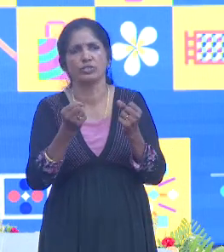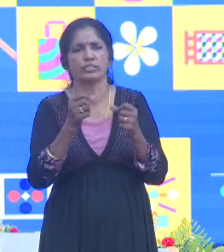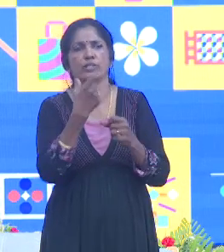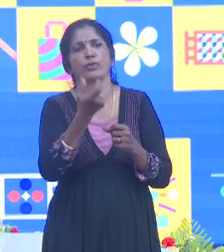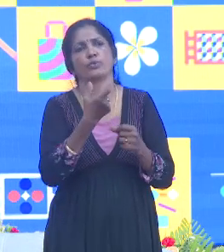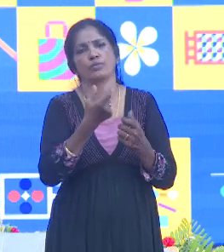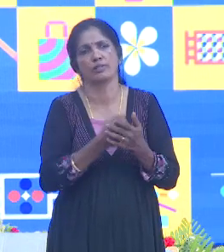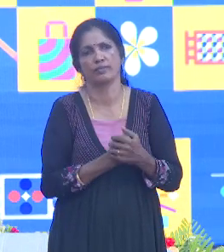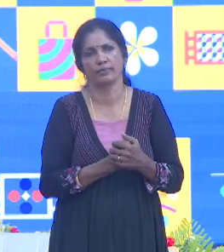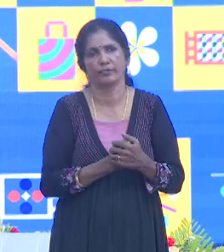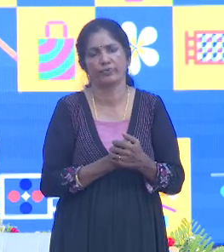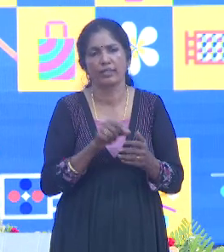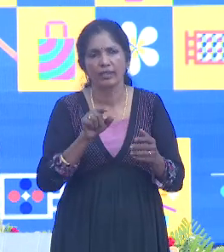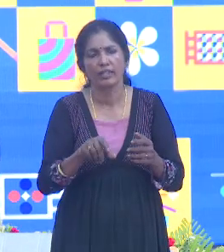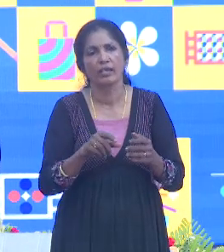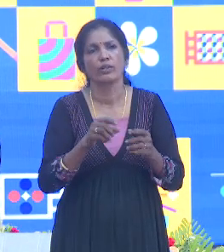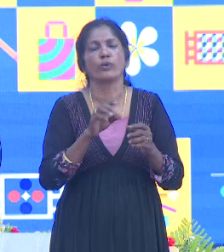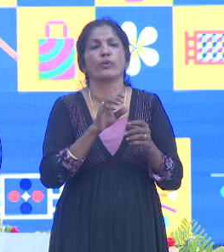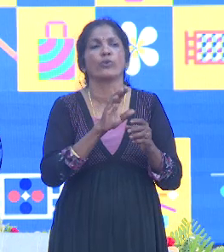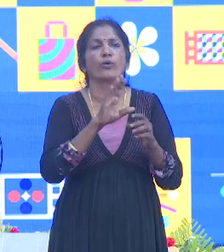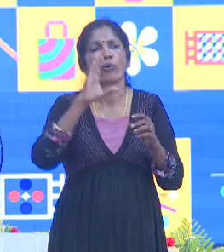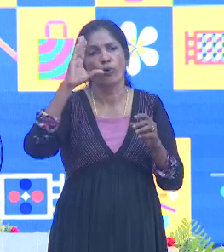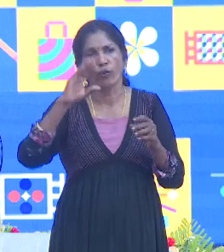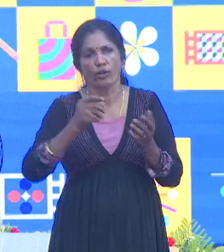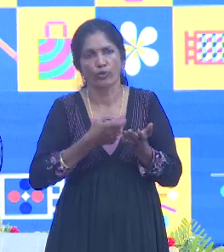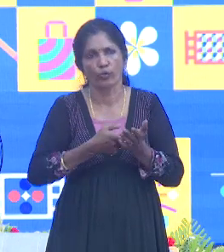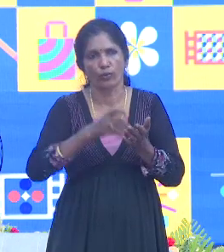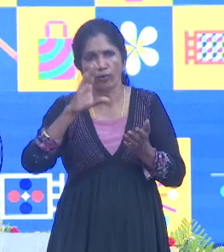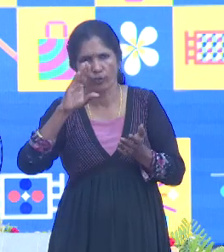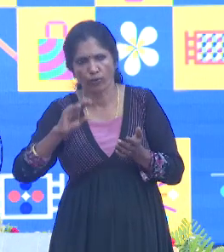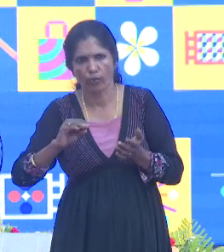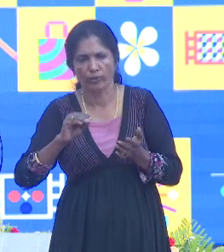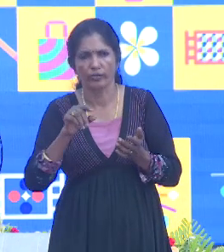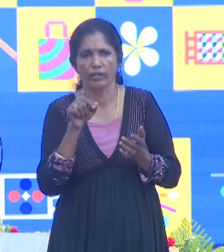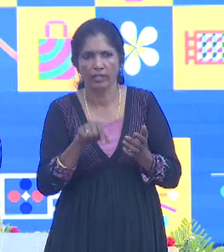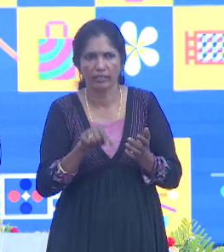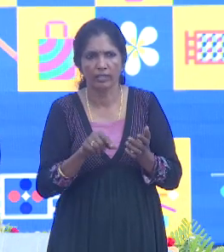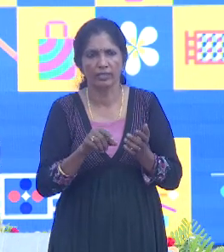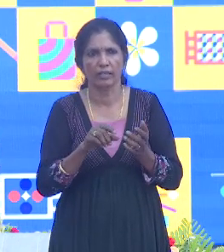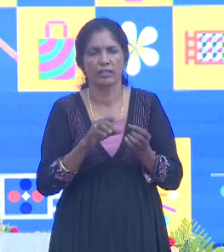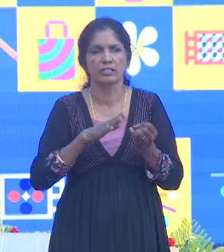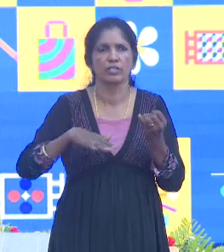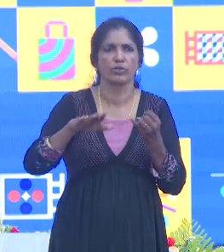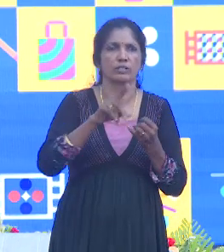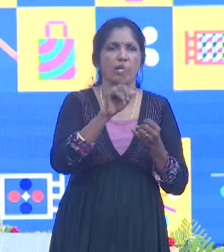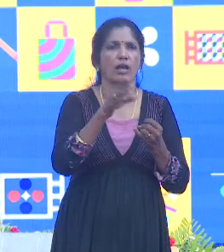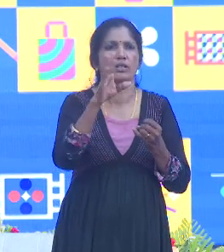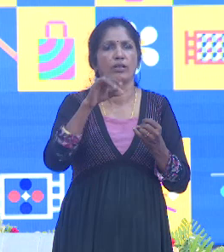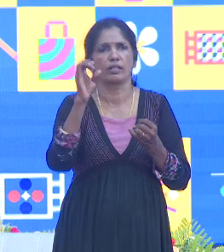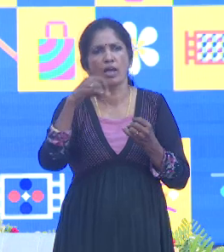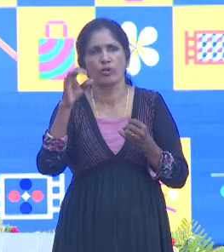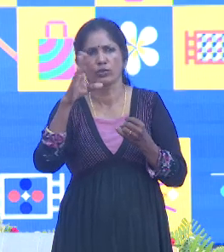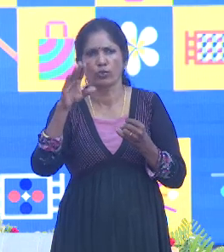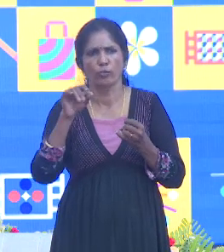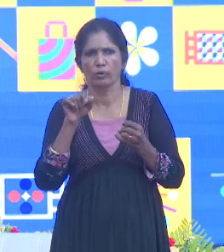അതുകൊണ്ട് അങ്ങനെ ഒരു എക്സംഷൻ ഈ പ്ലാന്റേഷൻ മേഖലയിൽ ഇന്നത്തെ നിലയിൽ 69-ലെ സാഹചര്യം